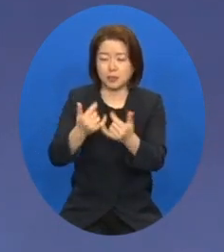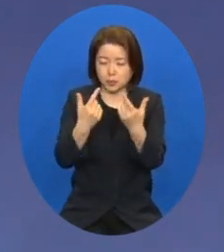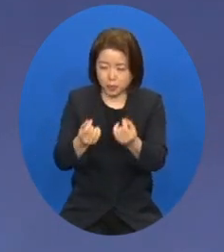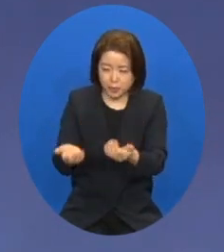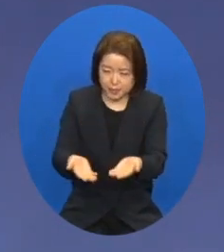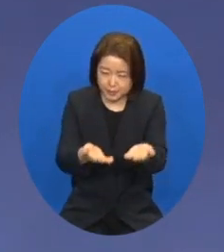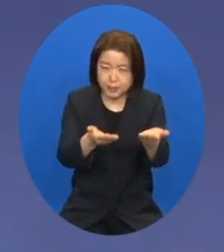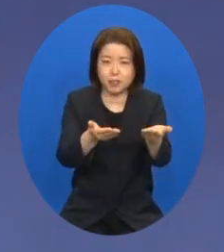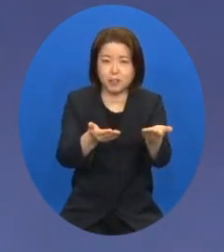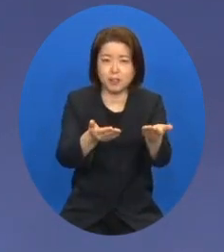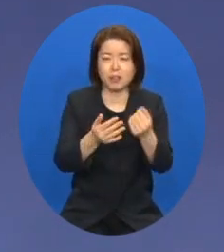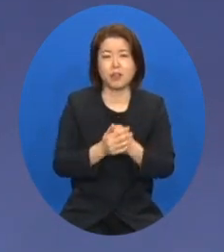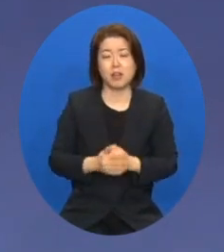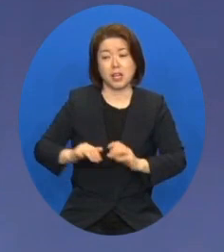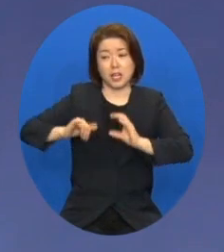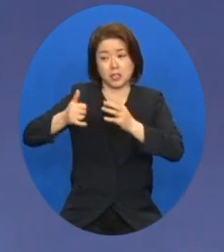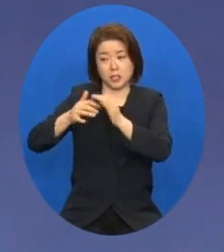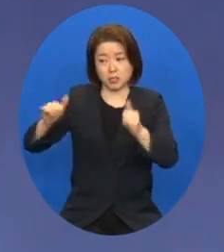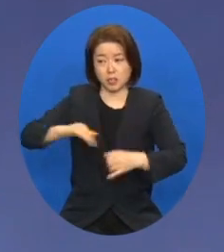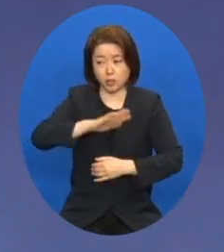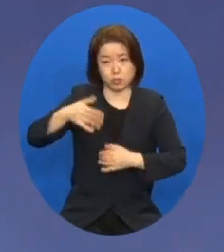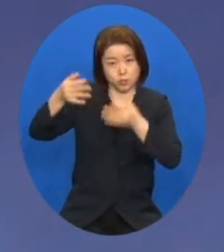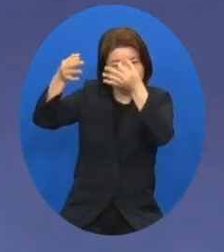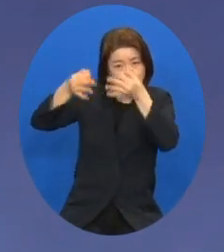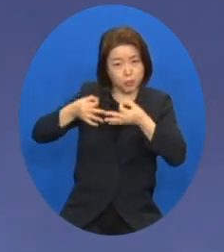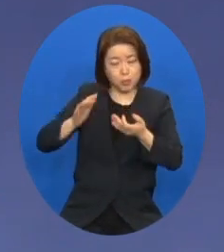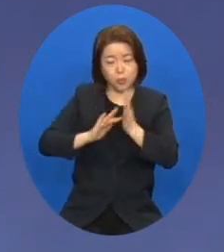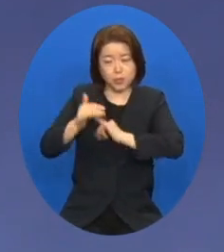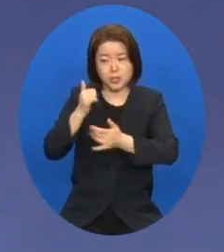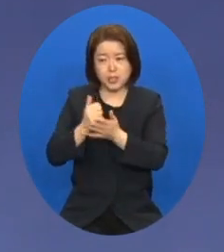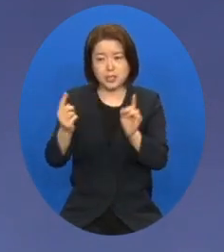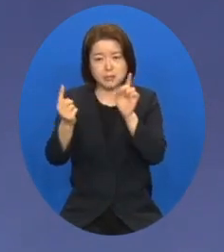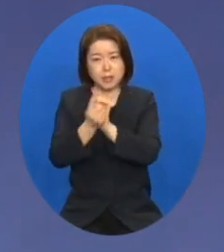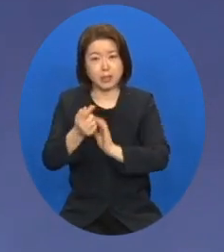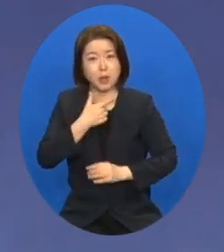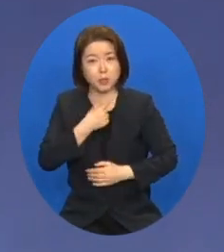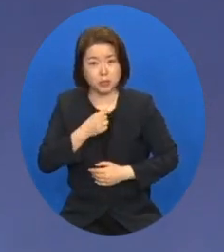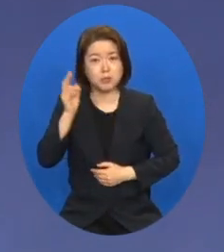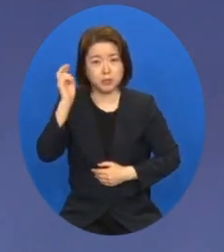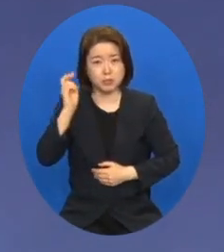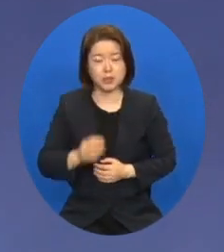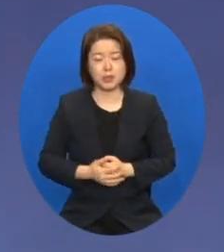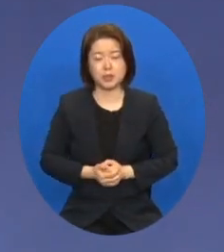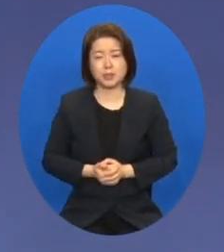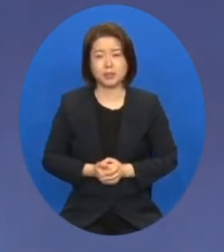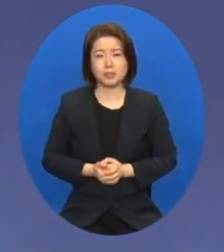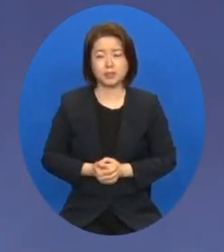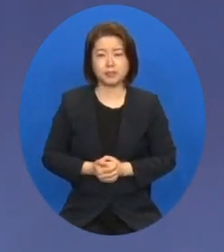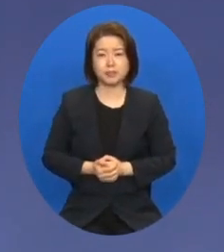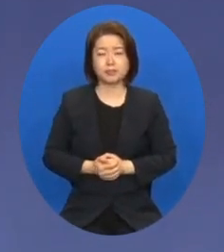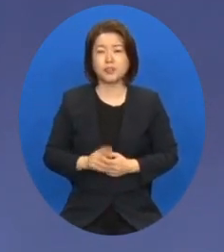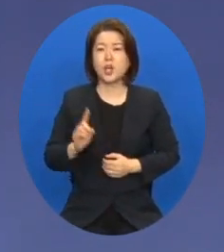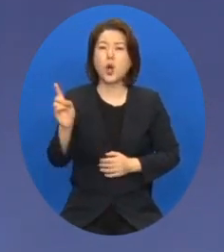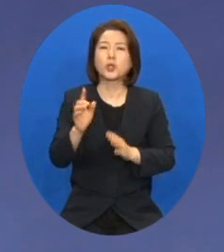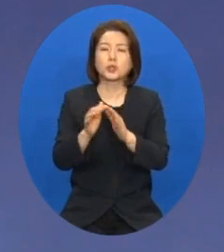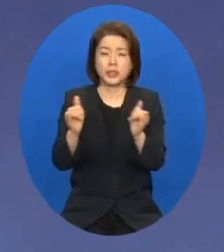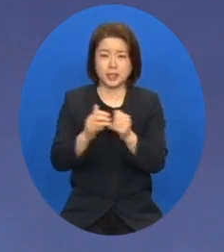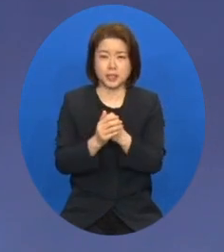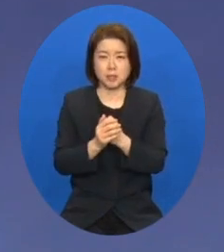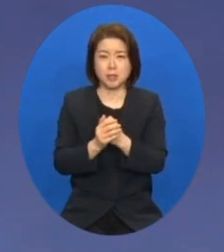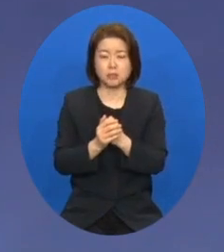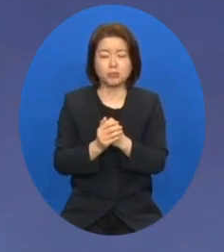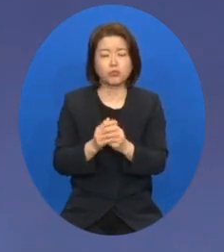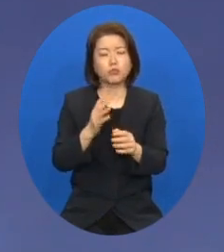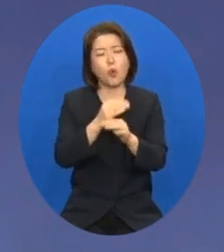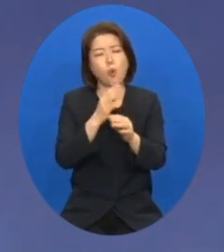세상 사람들은 우리를 보고서 예수님을 만나게 되는 겁니다 어떤분은 아니